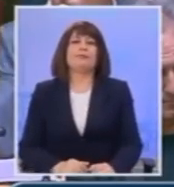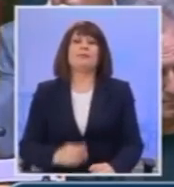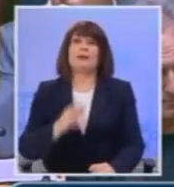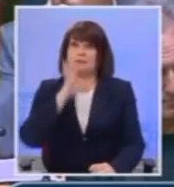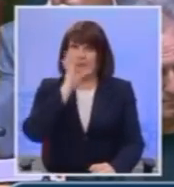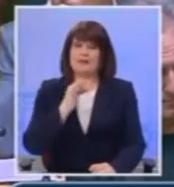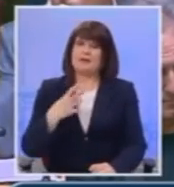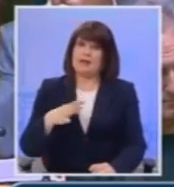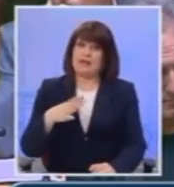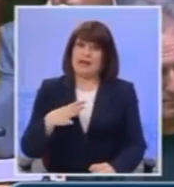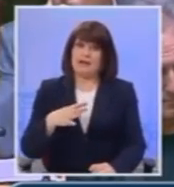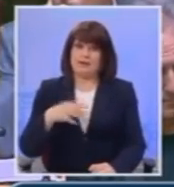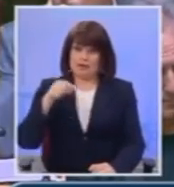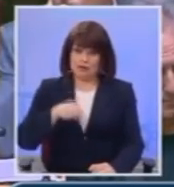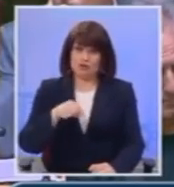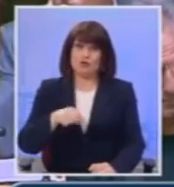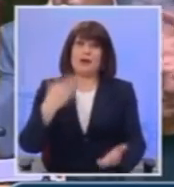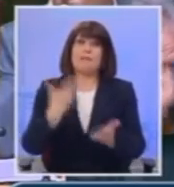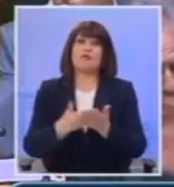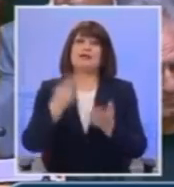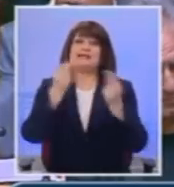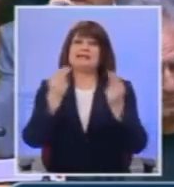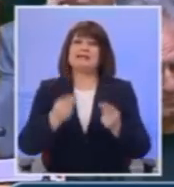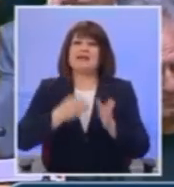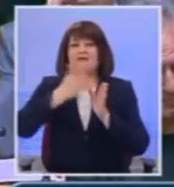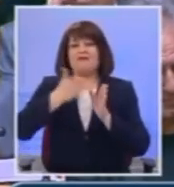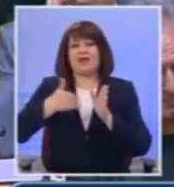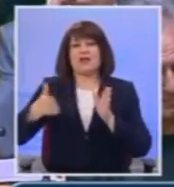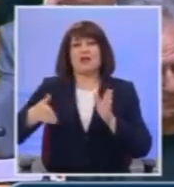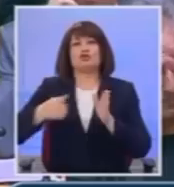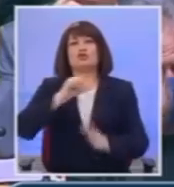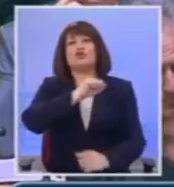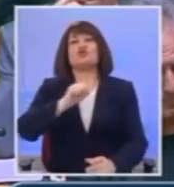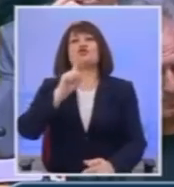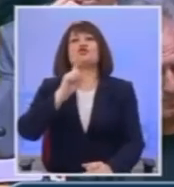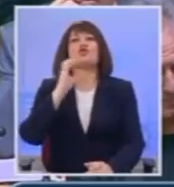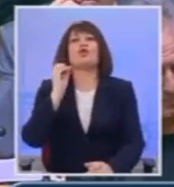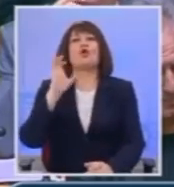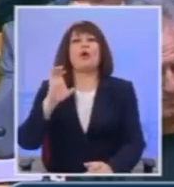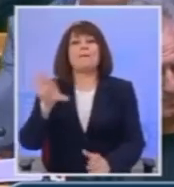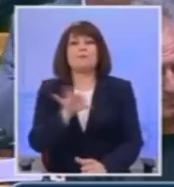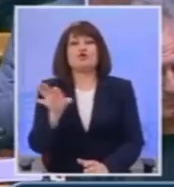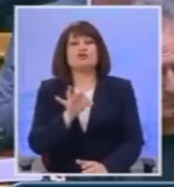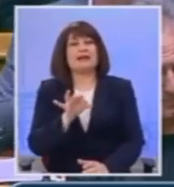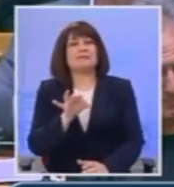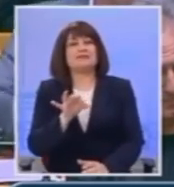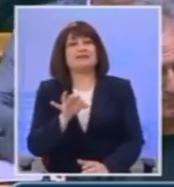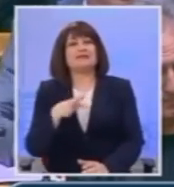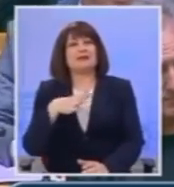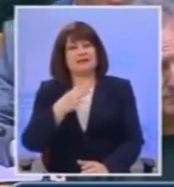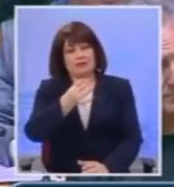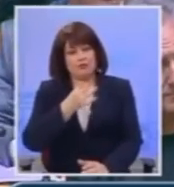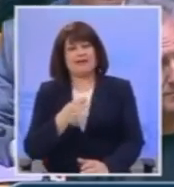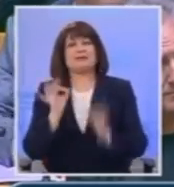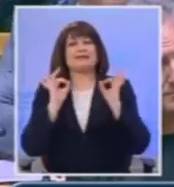θέλαμε, τώρα που έχετε εσείς τα στοιχεία, έχετε τους φακέλους, τους ΔΟΕ, έχετε τους φακέλους των προσλήψεων, θα θέλατε να πείτε